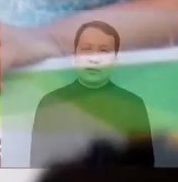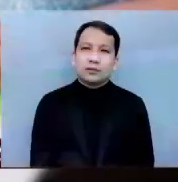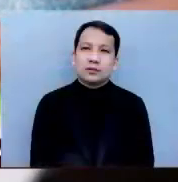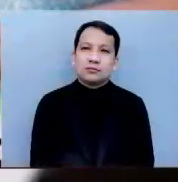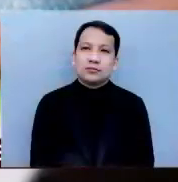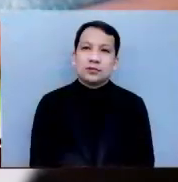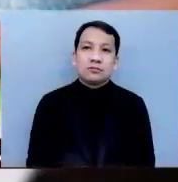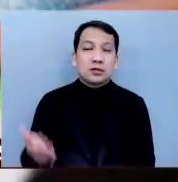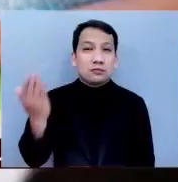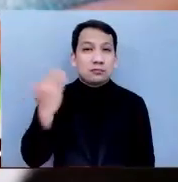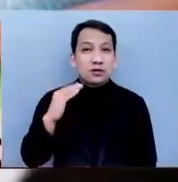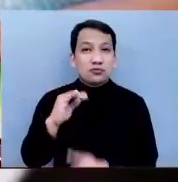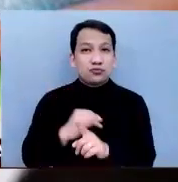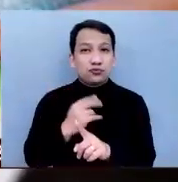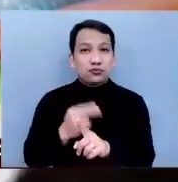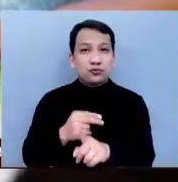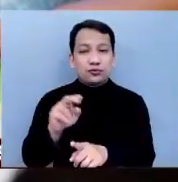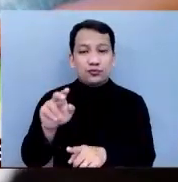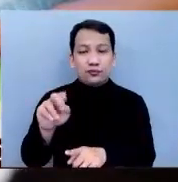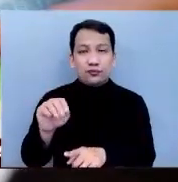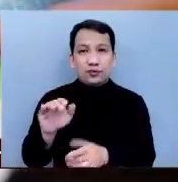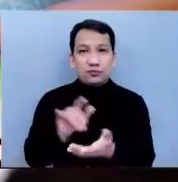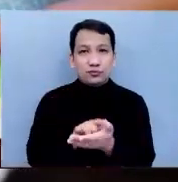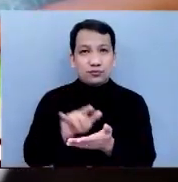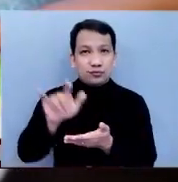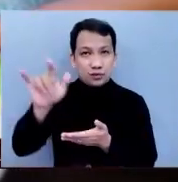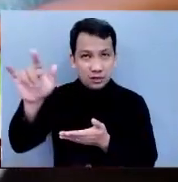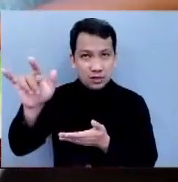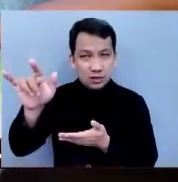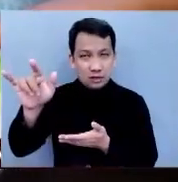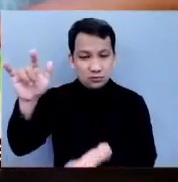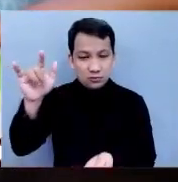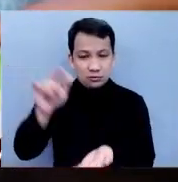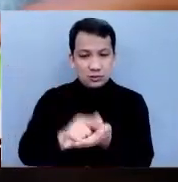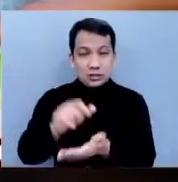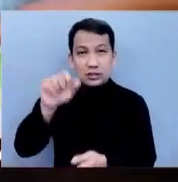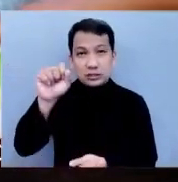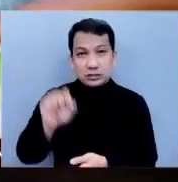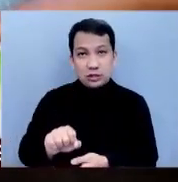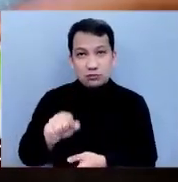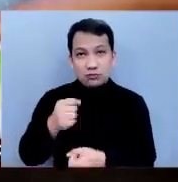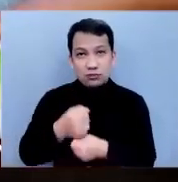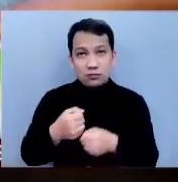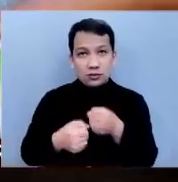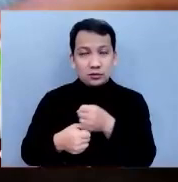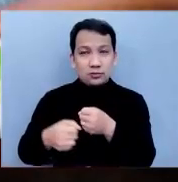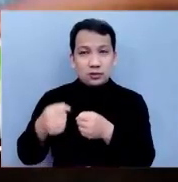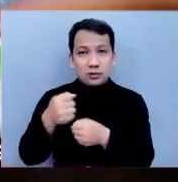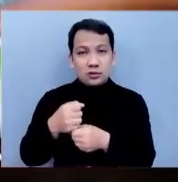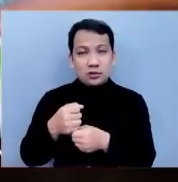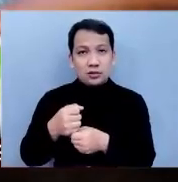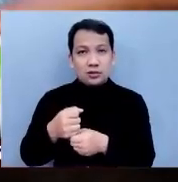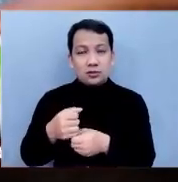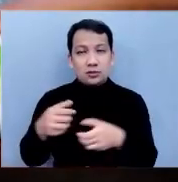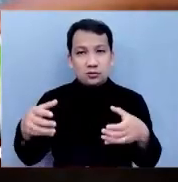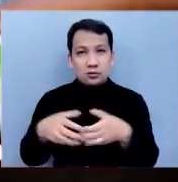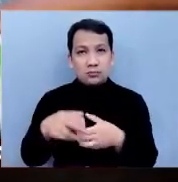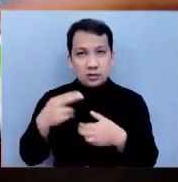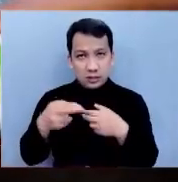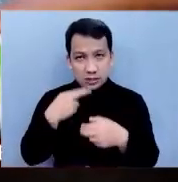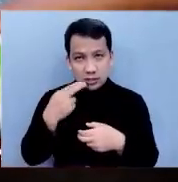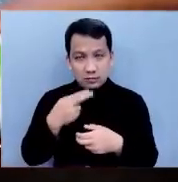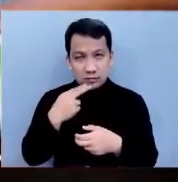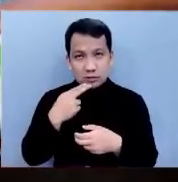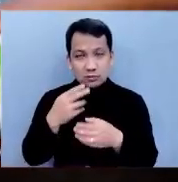Nitong June 14, nagtungo si Pangulong Ferdinand Marcos Jr. sa South Cotabato para pasinayan ang Consolidated Rice Production and